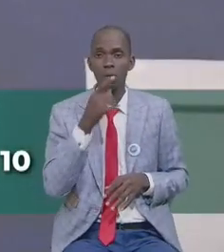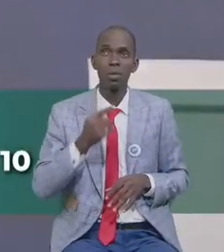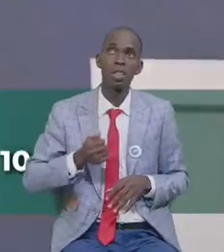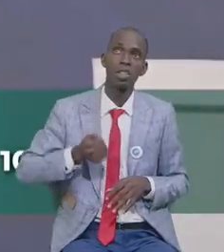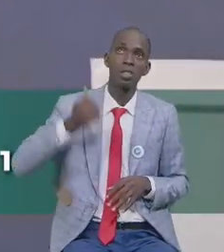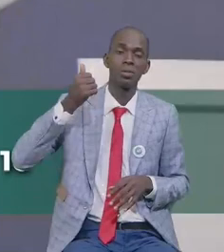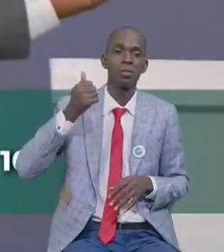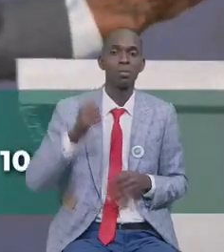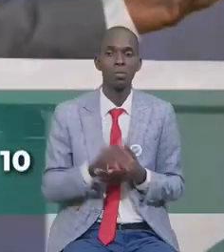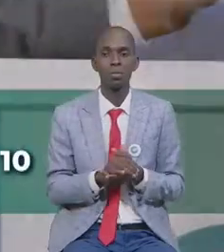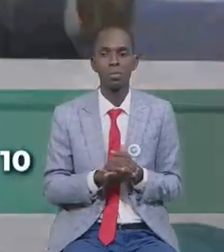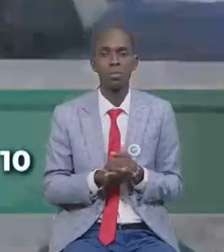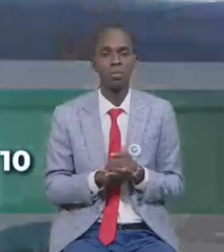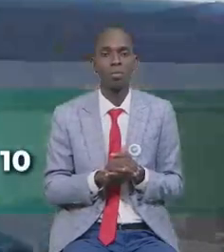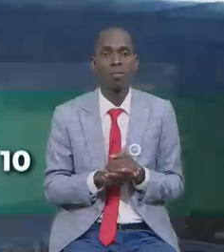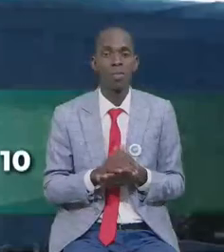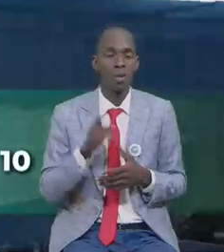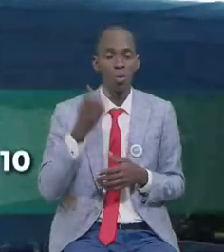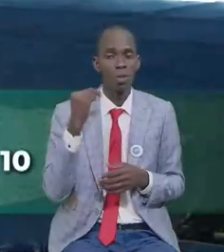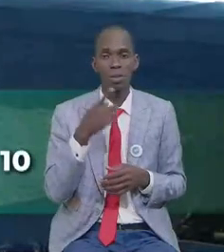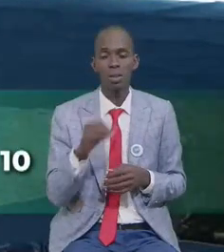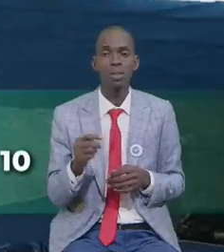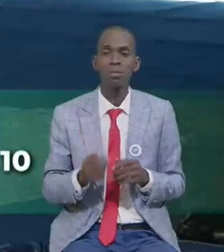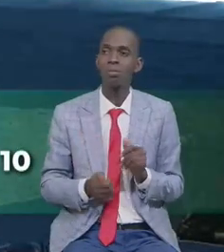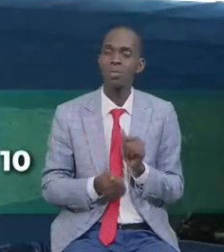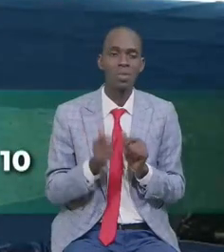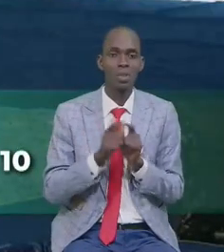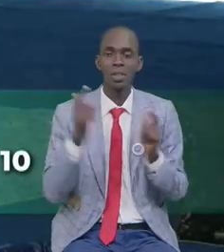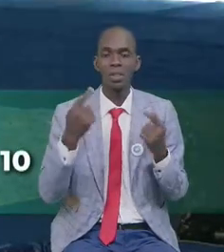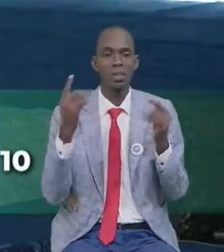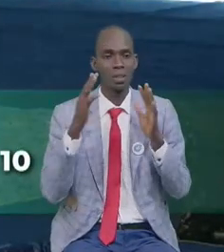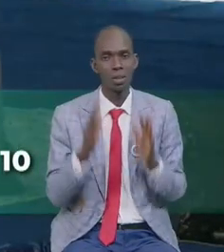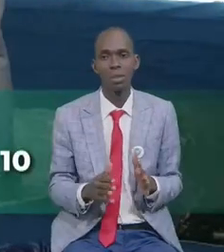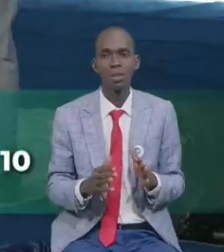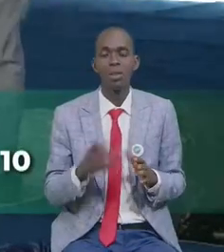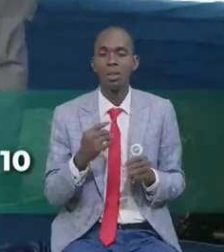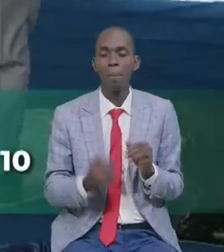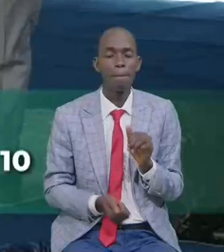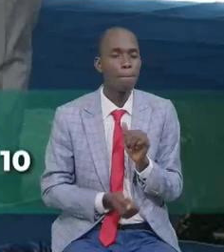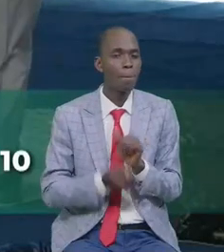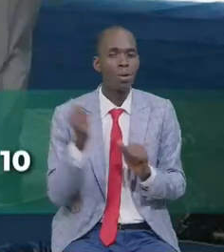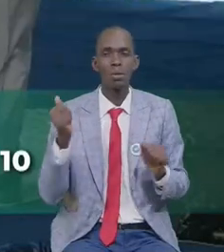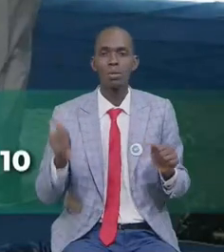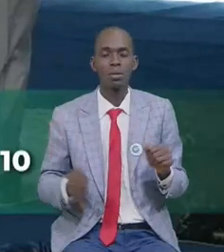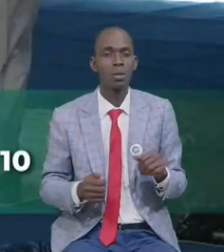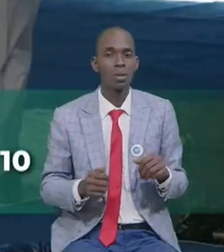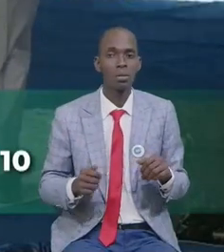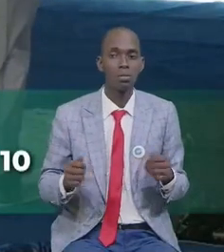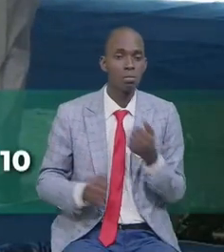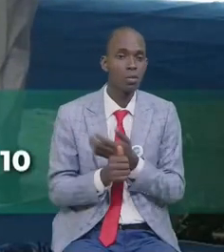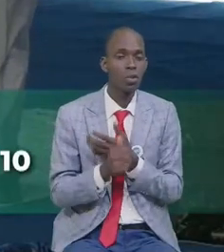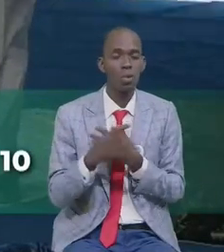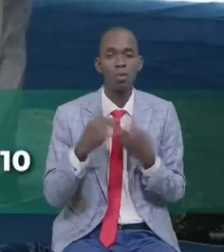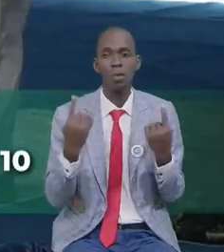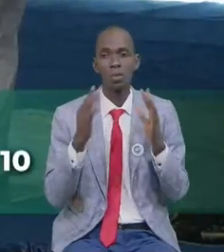premier. Il était un grand pécheur, le plus grand des pécheurs, le plus dangereux des pécheurs. Et Christ est venu